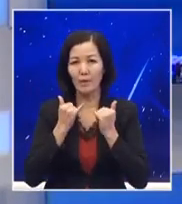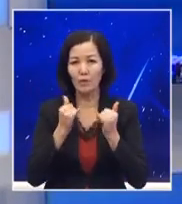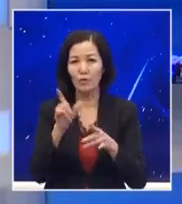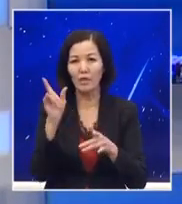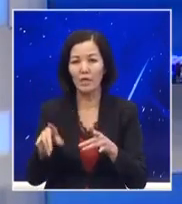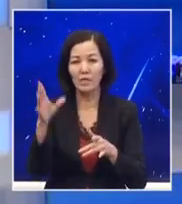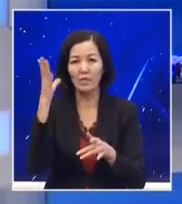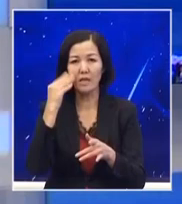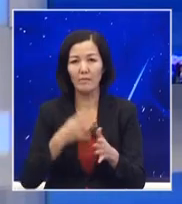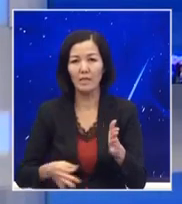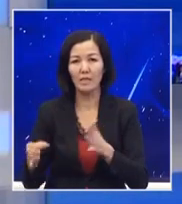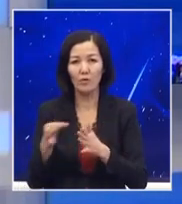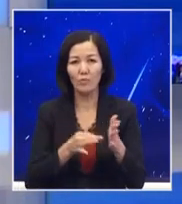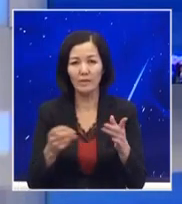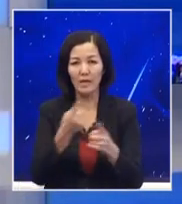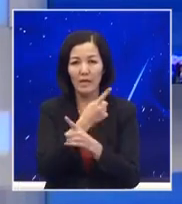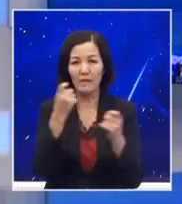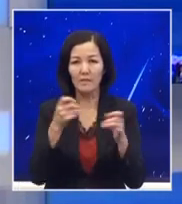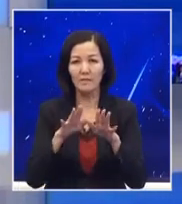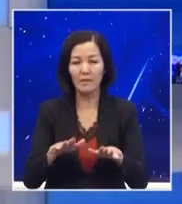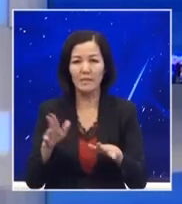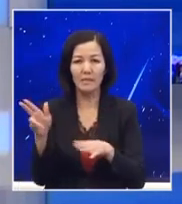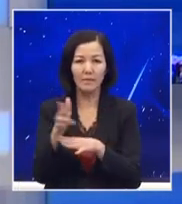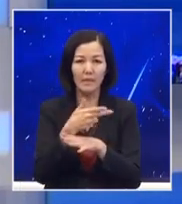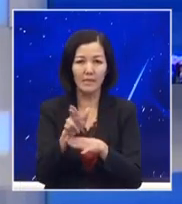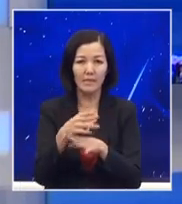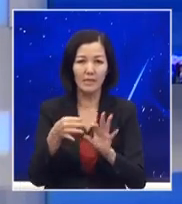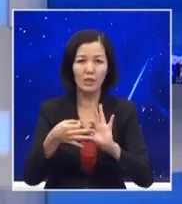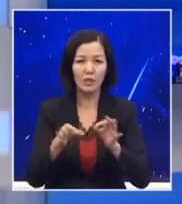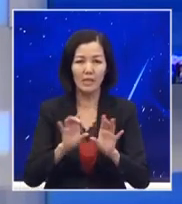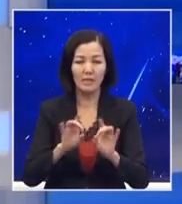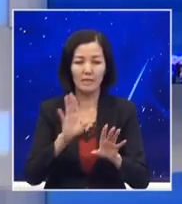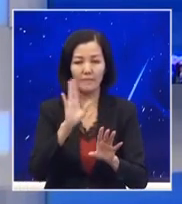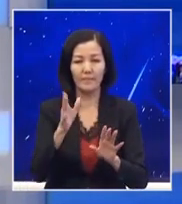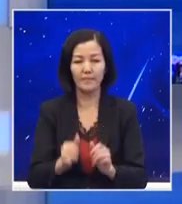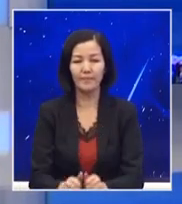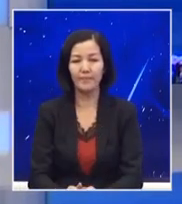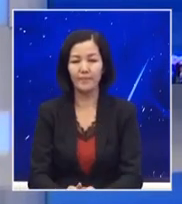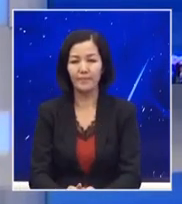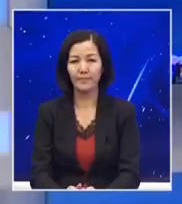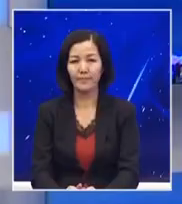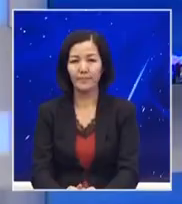«Почетный гражданин Алматинской области». Информацией с места события поделится наша съемочная группа.